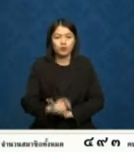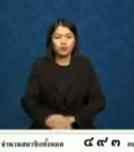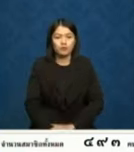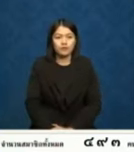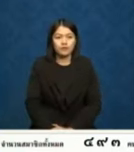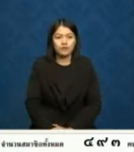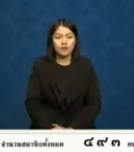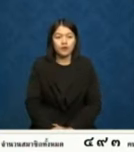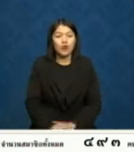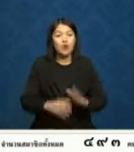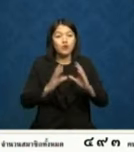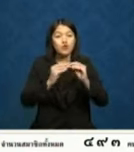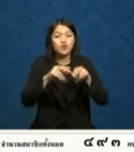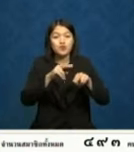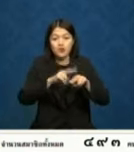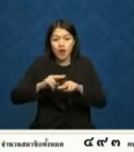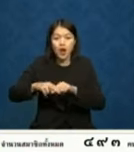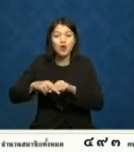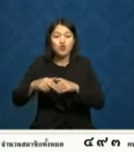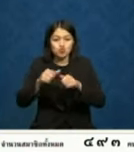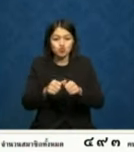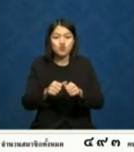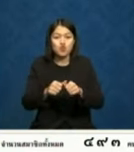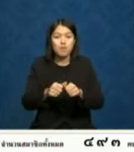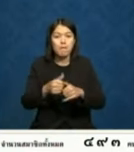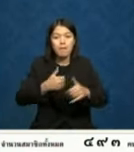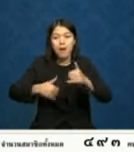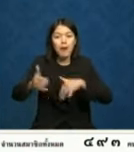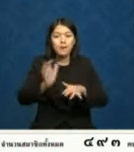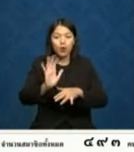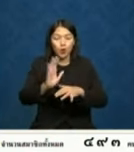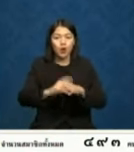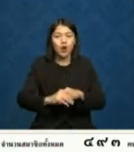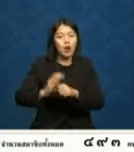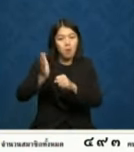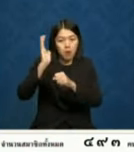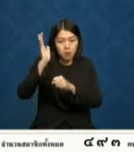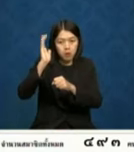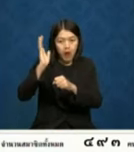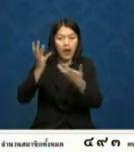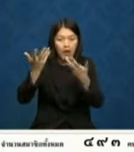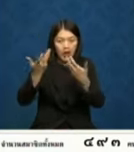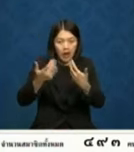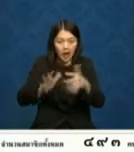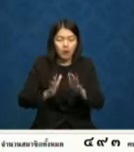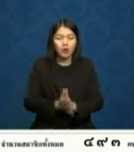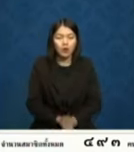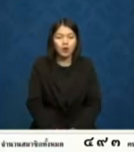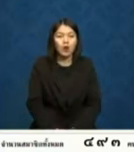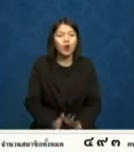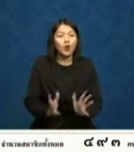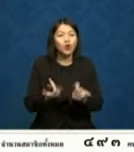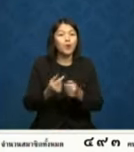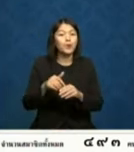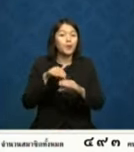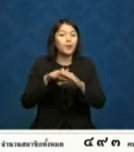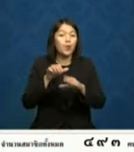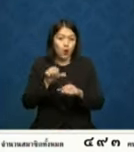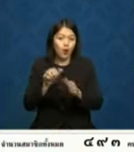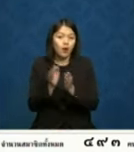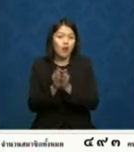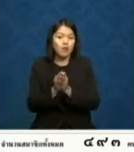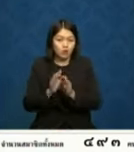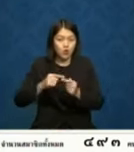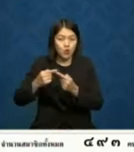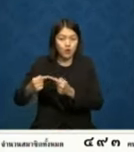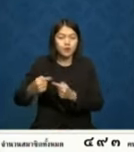สมาชิกที่อยู่ในห้องประชุมก็ไม่ต้องไปไหนก็ได้นะครับหลังจากอภิปรายมีผู้ชี้แจงก็จบจะได้ลงมติต่อไปนะ